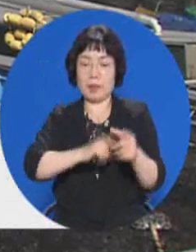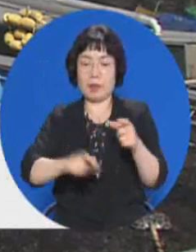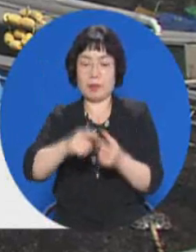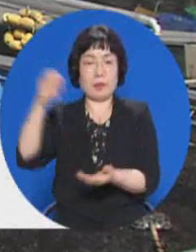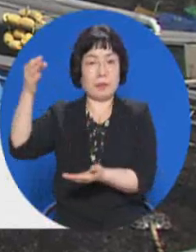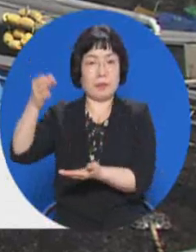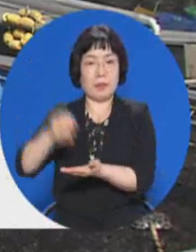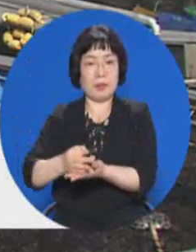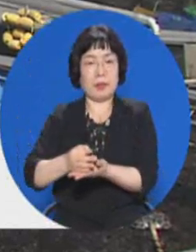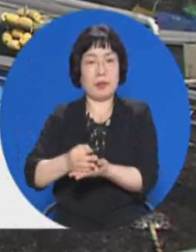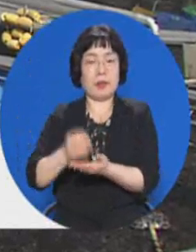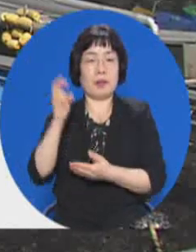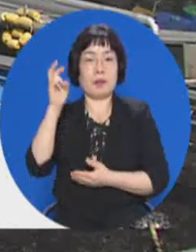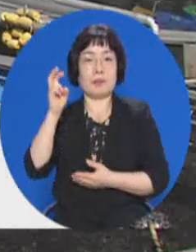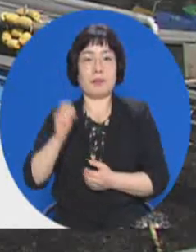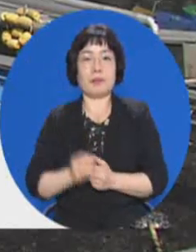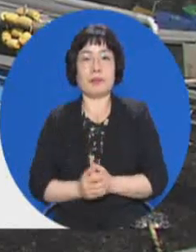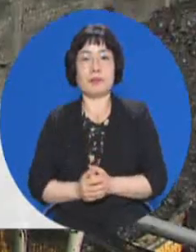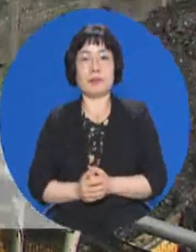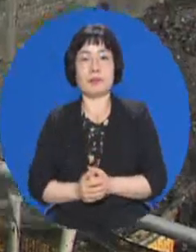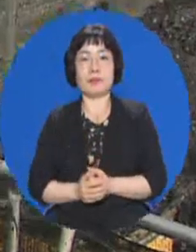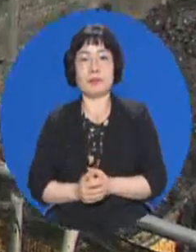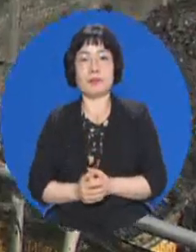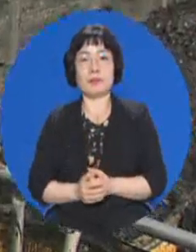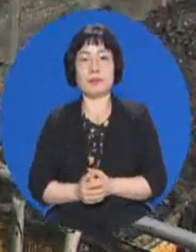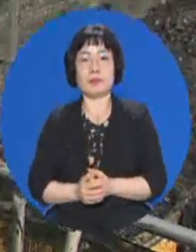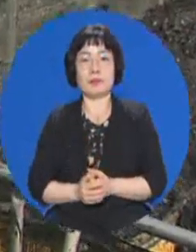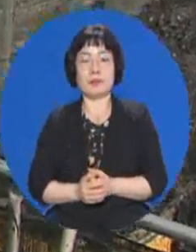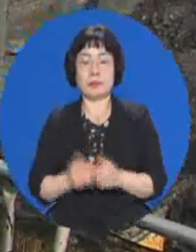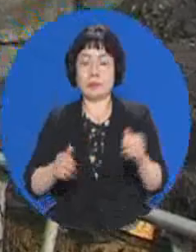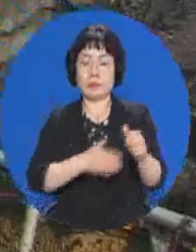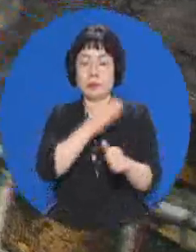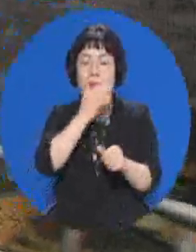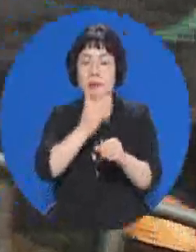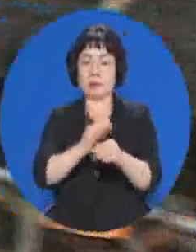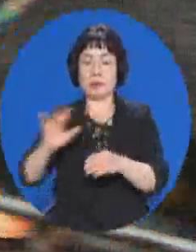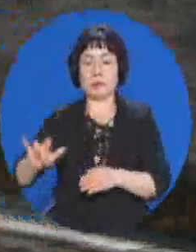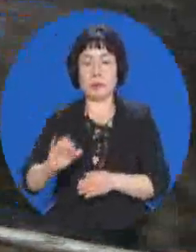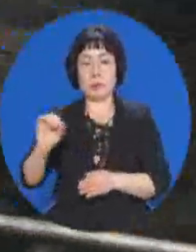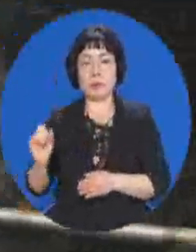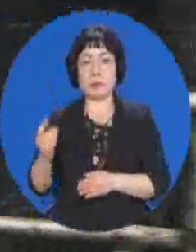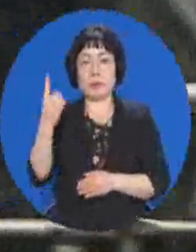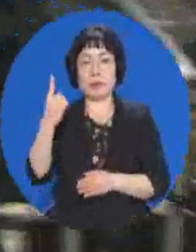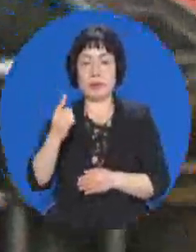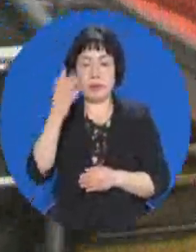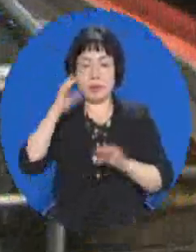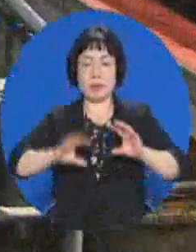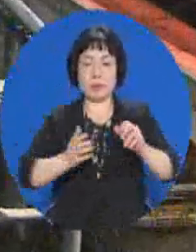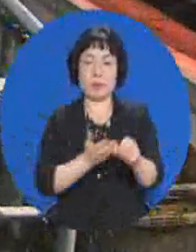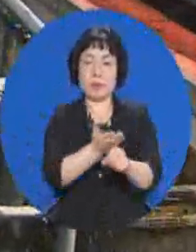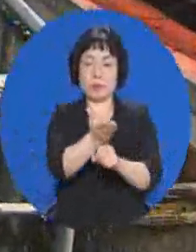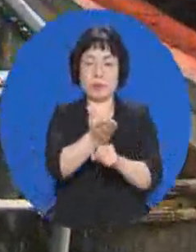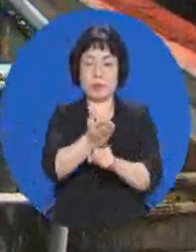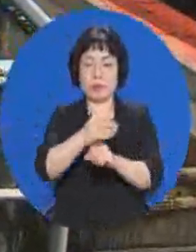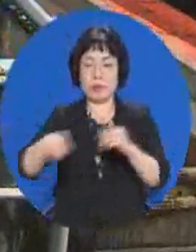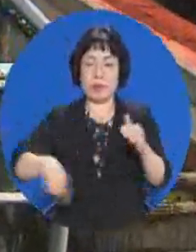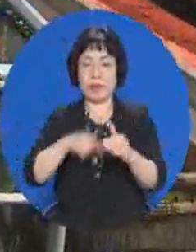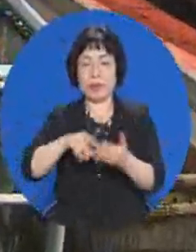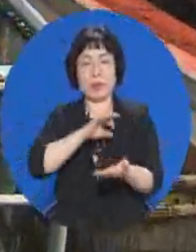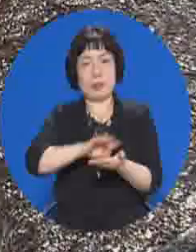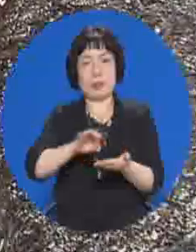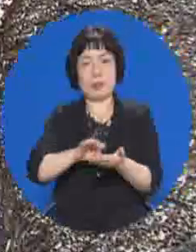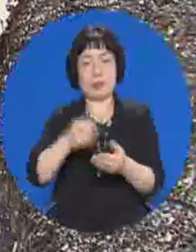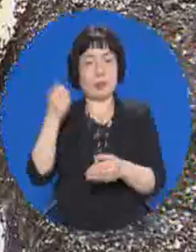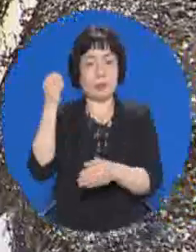것, 전년보다는 많이 떨어질 걸로 예상이 됩니다. 이런 가운데 코로나19 영향으로 김 수출과 국내 소비가 동시에